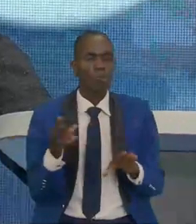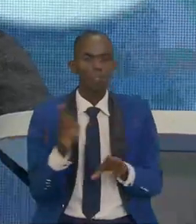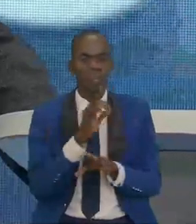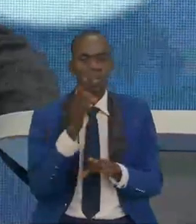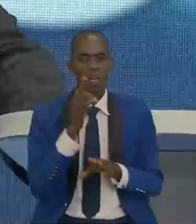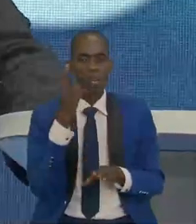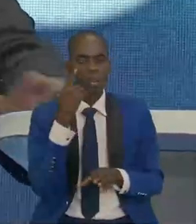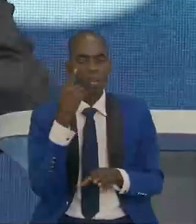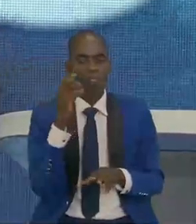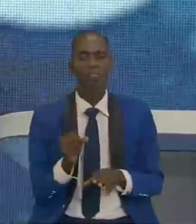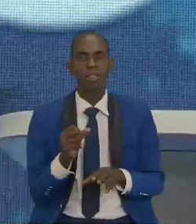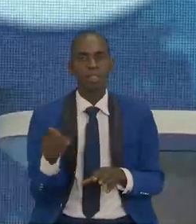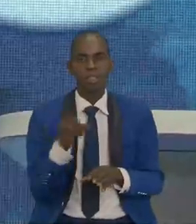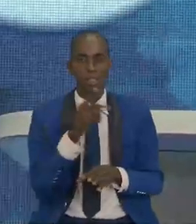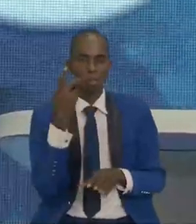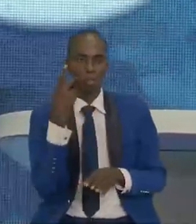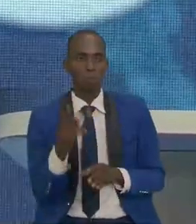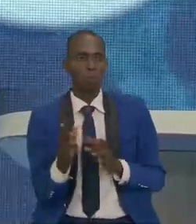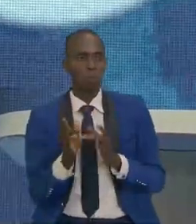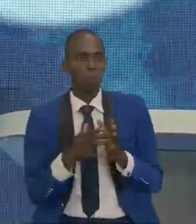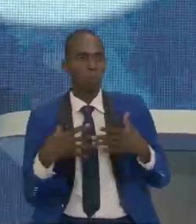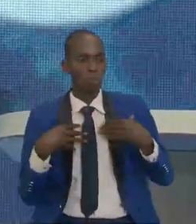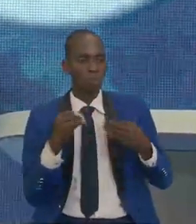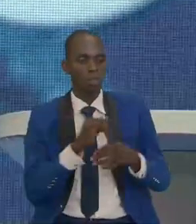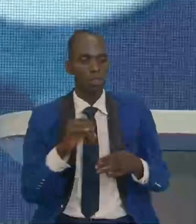leur esprit. Ils ferment leurs yeux.